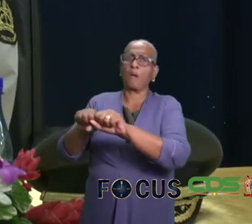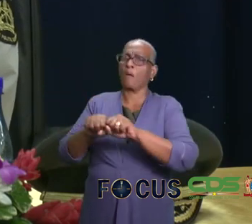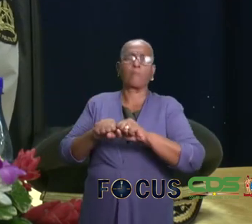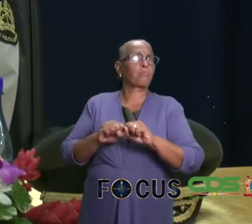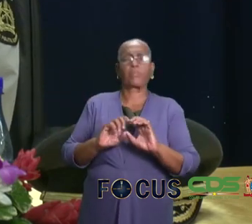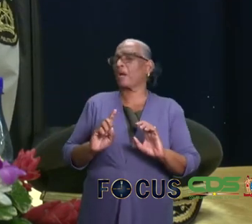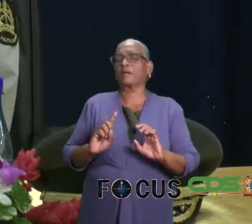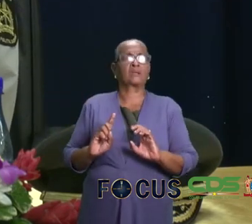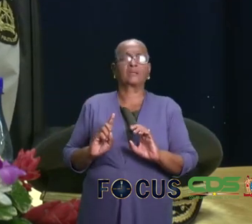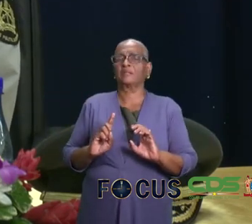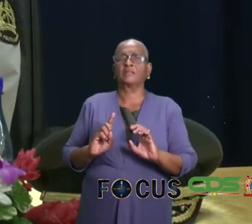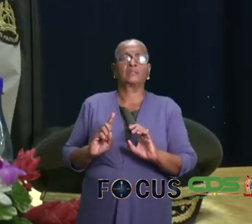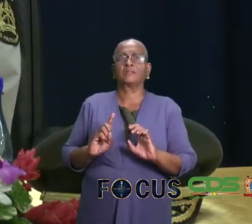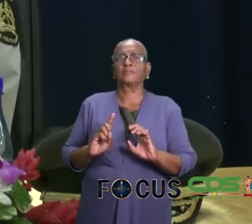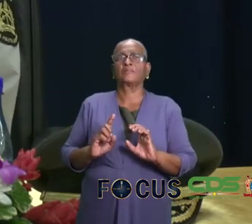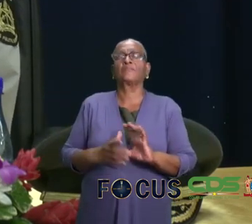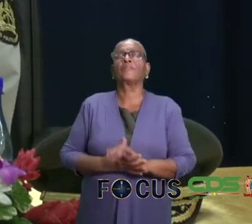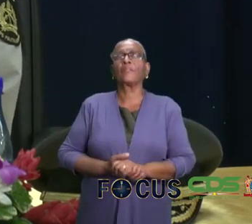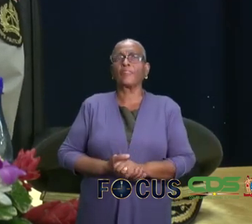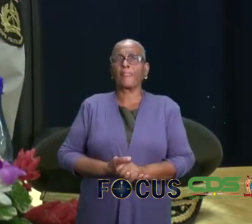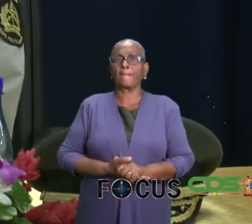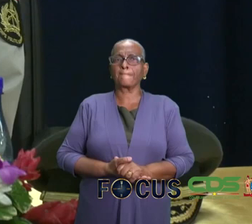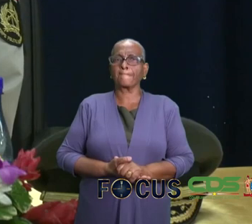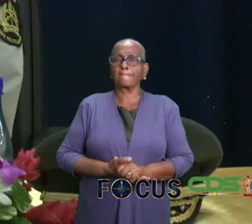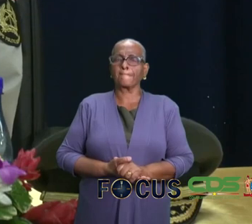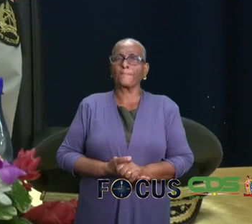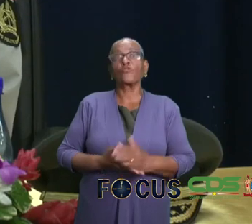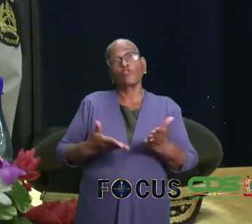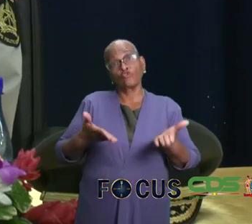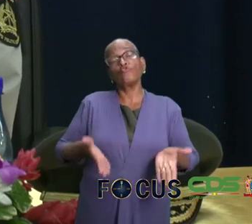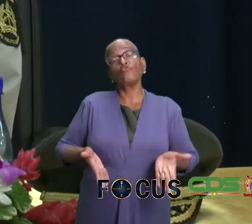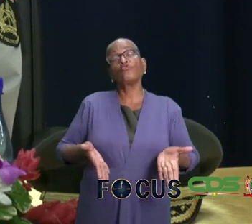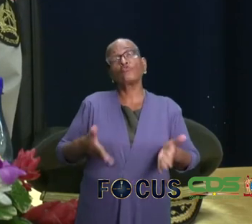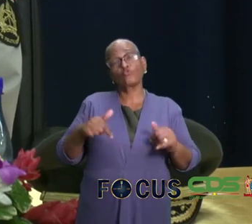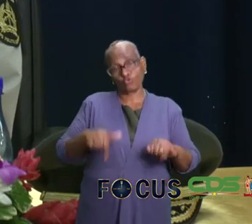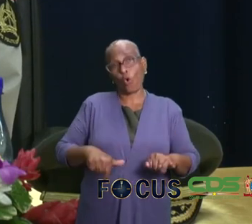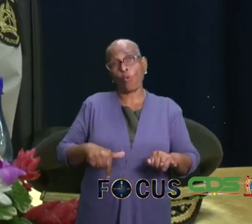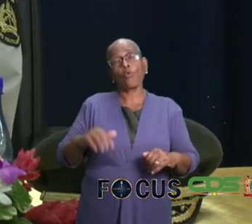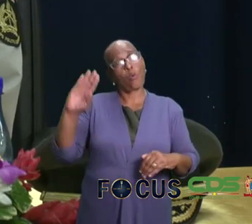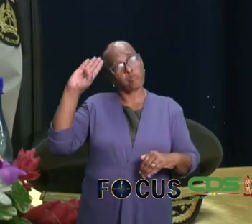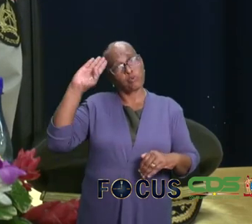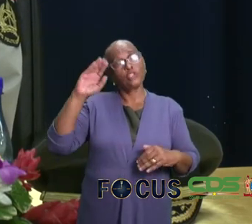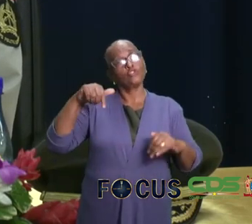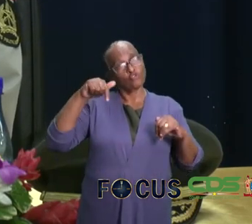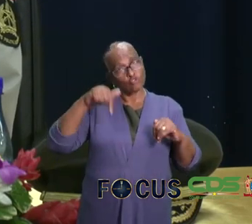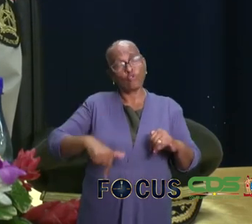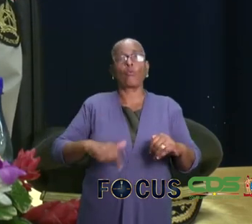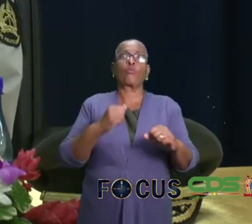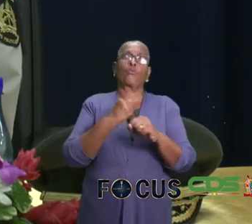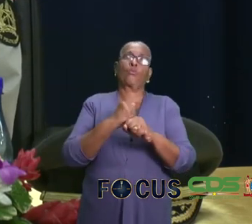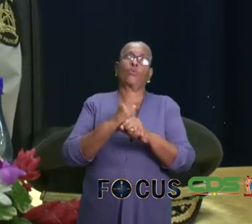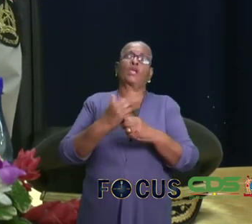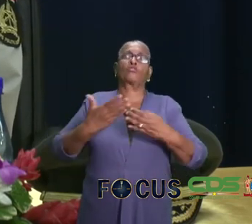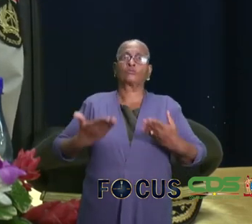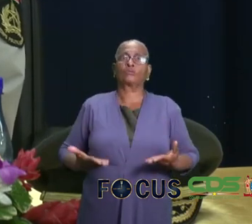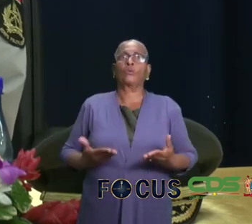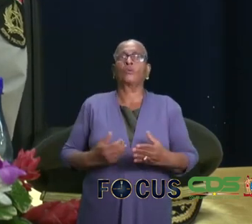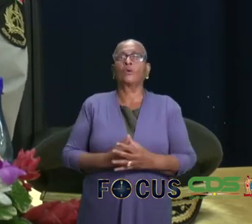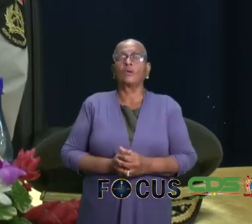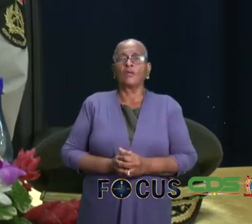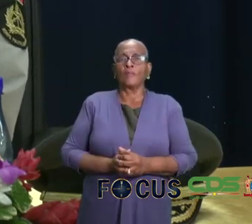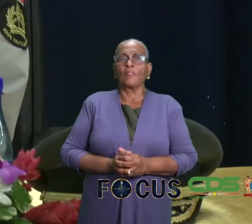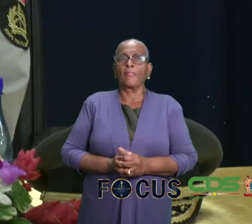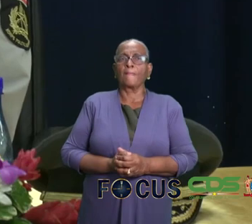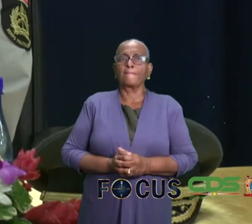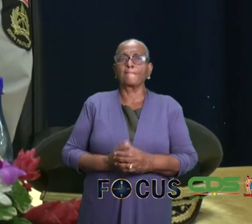Ter aanzien van uw vraag wat de stand is van de verschillende cases. Nogmaals, het